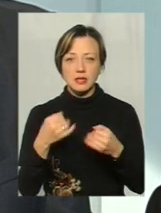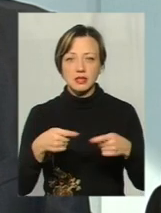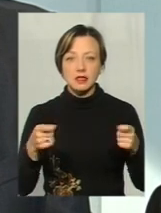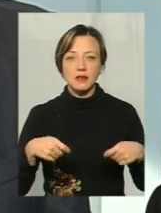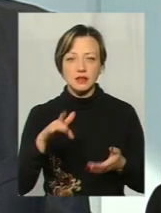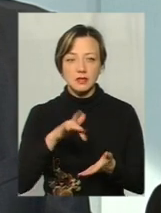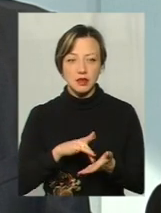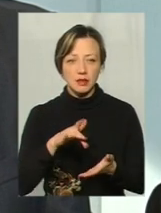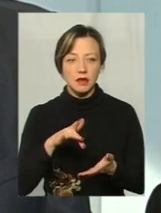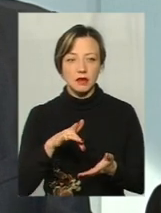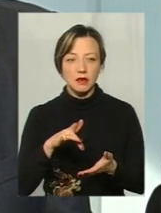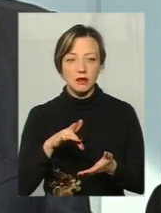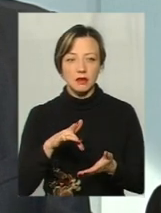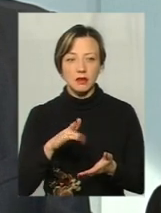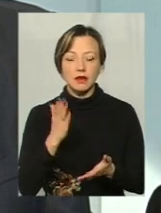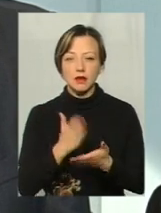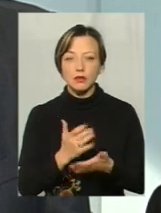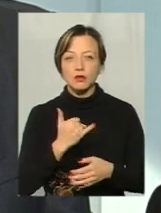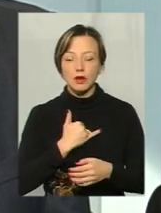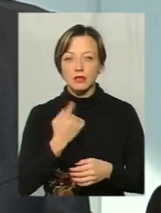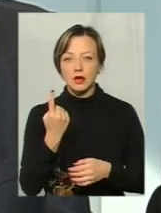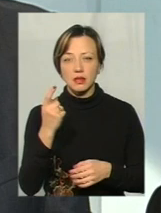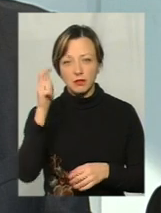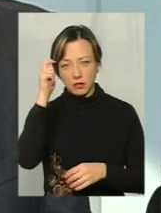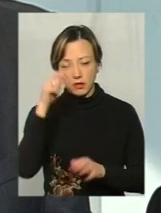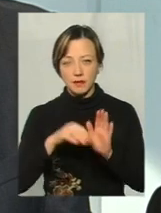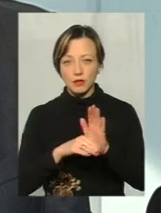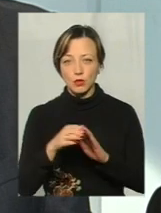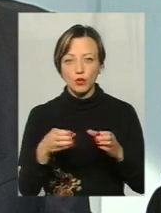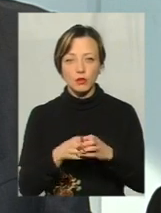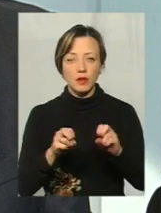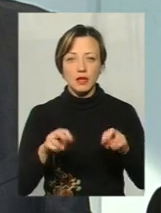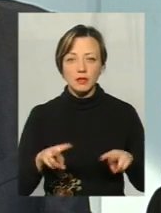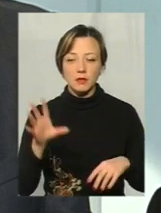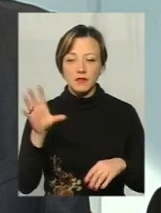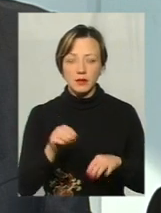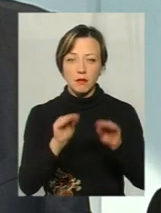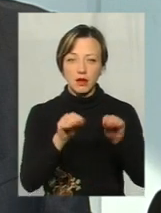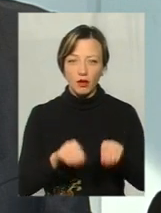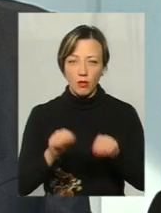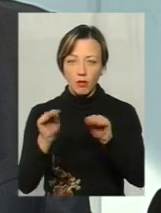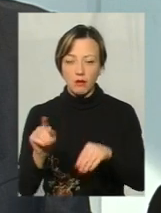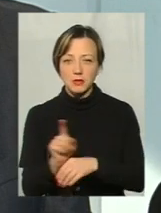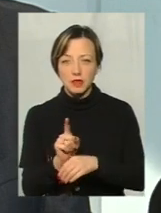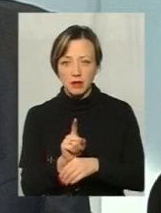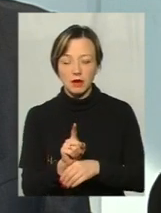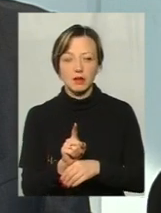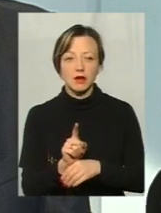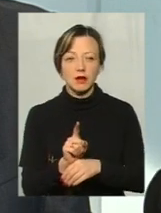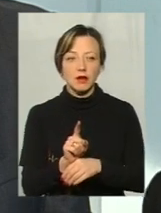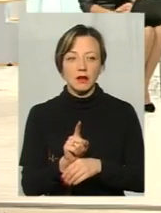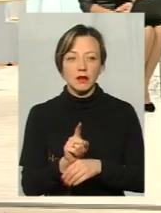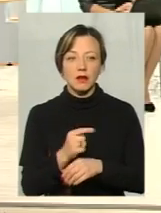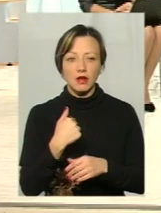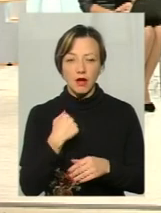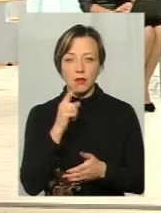завцентром Донской Светланой Борисовной. Есть у нас один мальчик с высокой группой риска. И по всем протоколам, по стандартам на высокодозную терапию